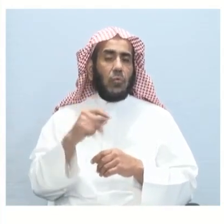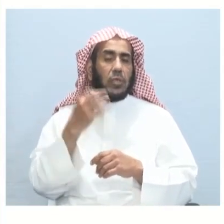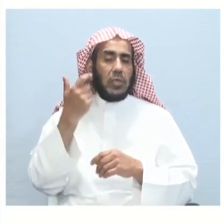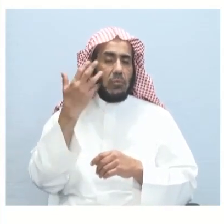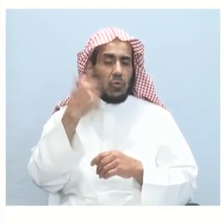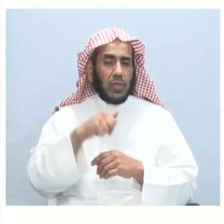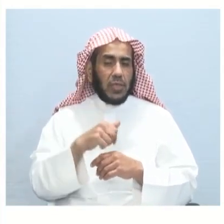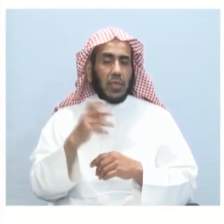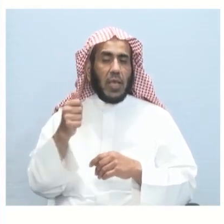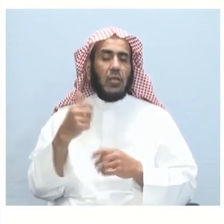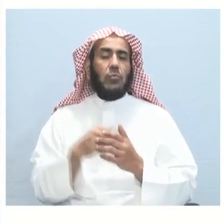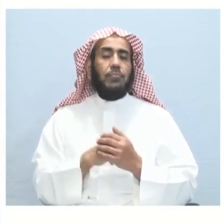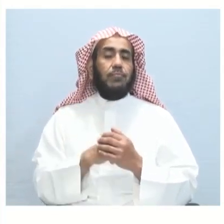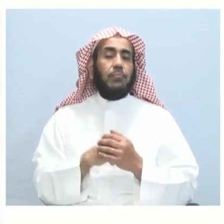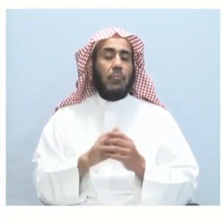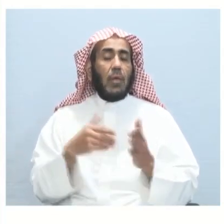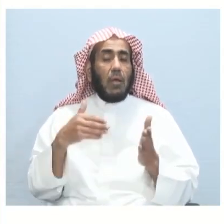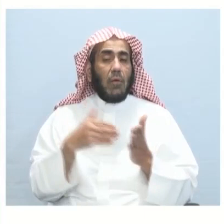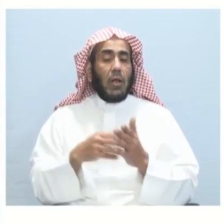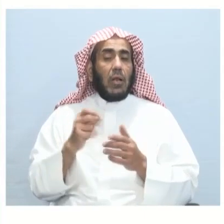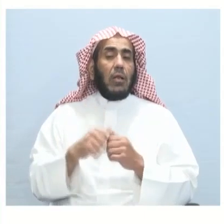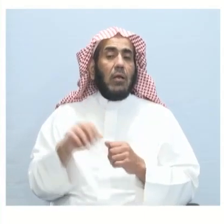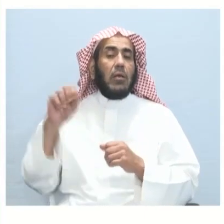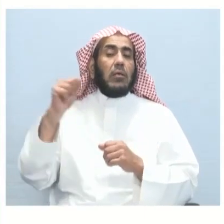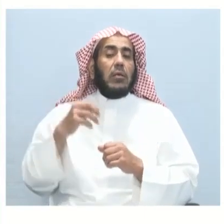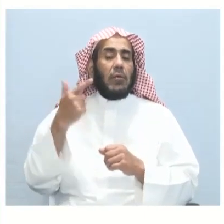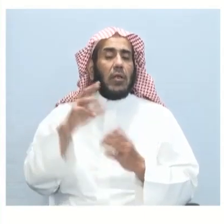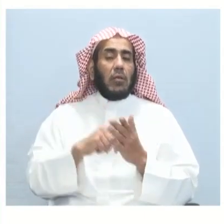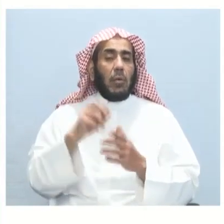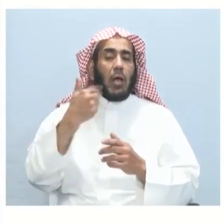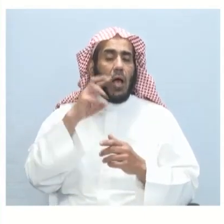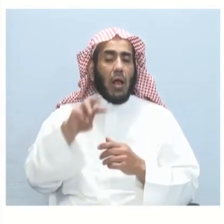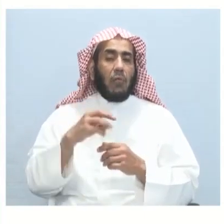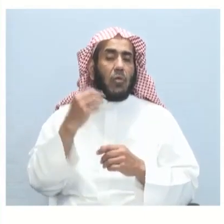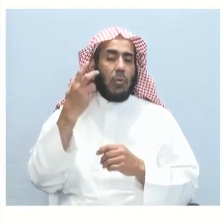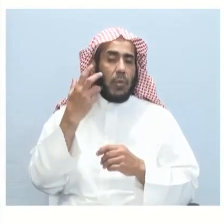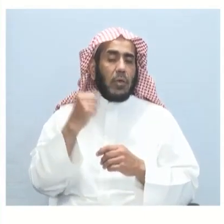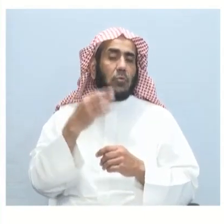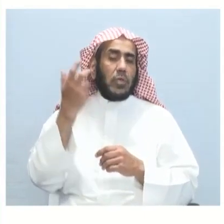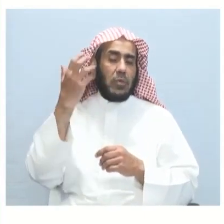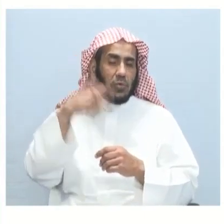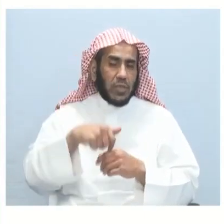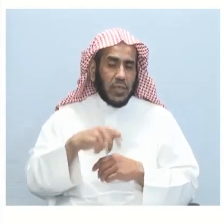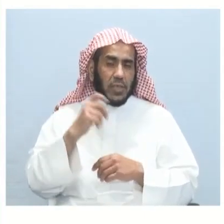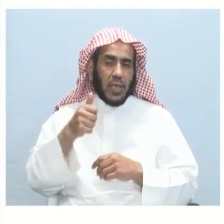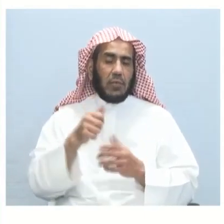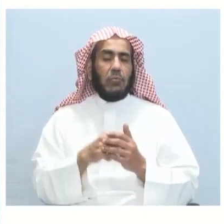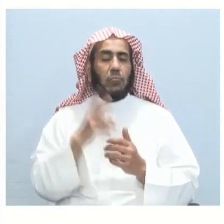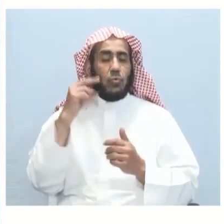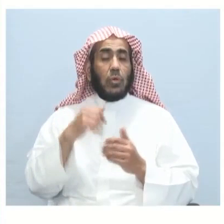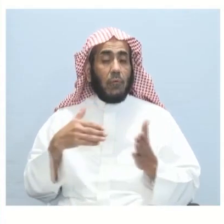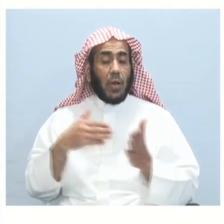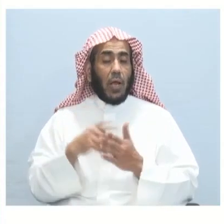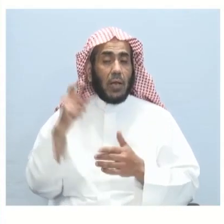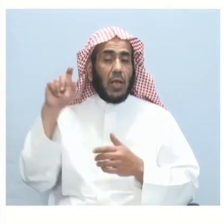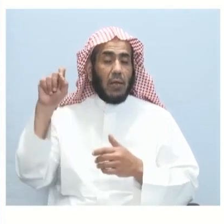ريال سعودي في الخليه اي 7 نكتب 1899 ريال سعودي وفي الخليه